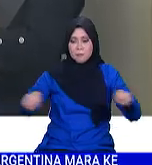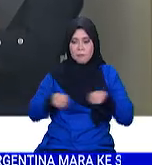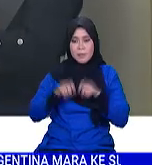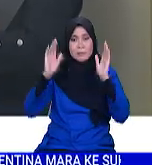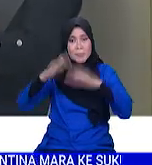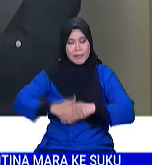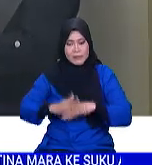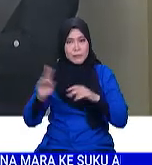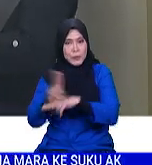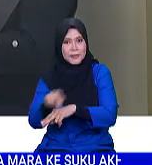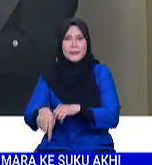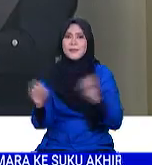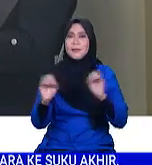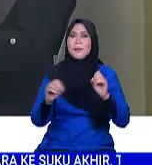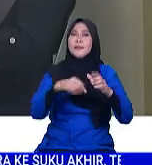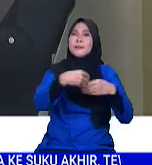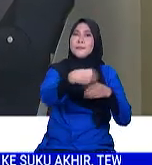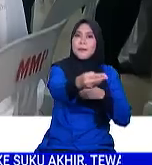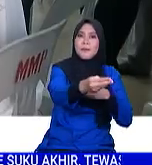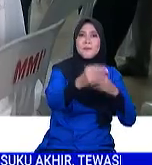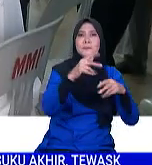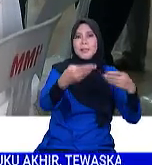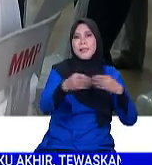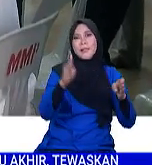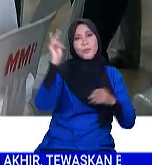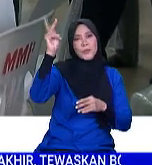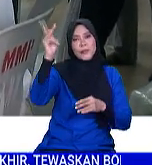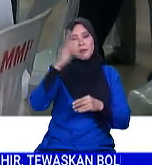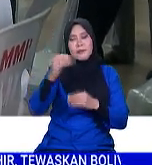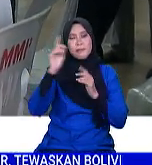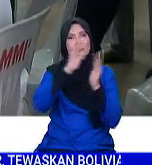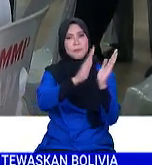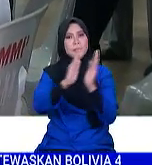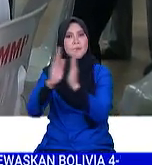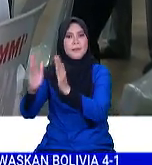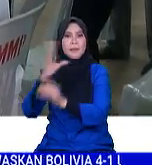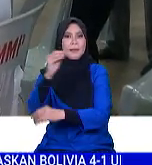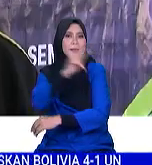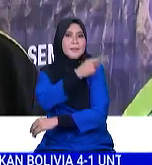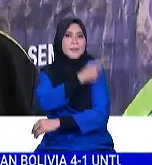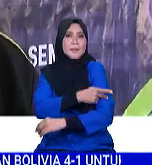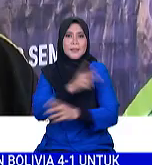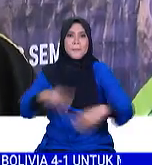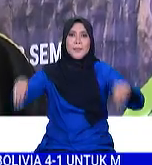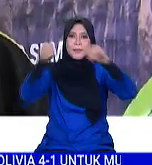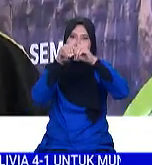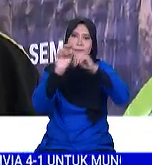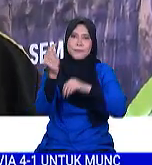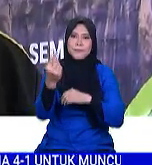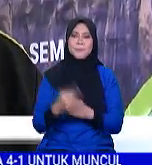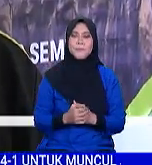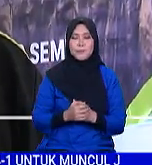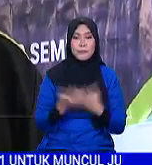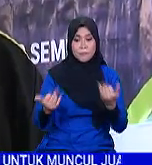hanya menggunakan kemudahan lain misalnya bilik kuliah, perpustakaan dan klinik masjid. Untuk kami adalah